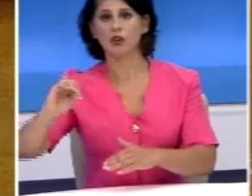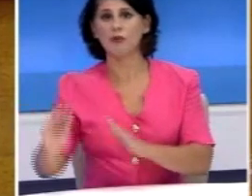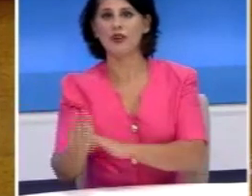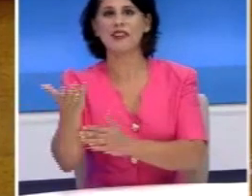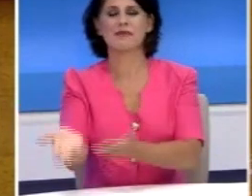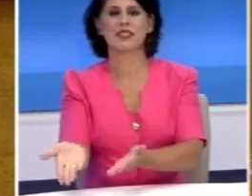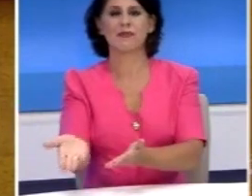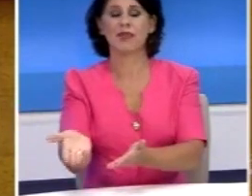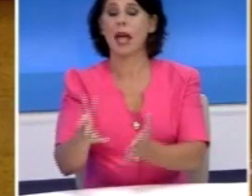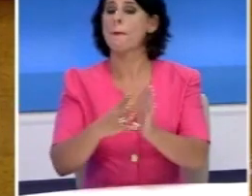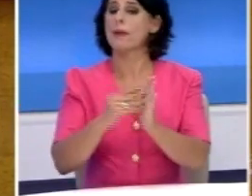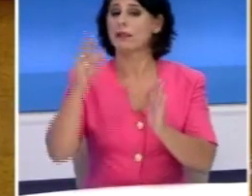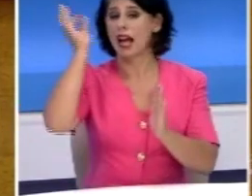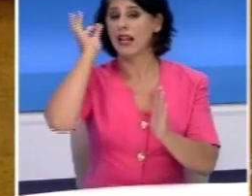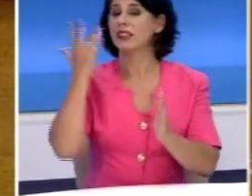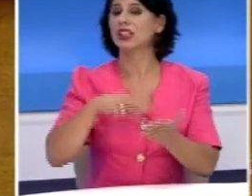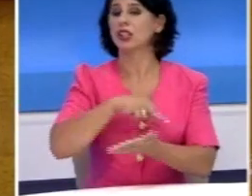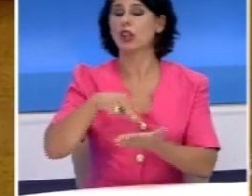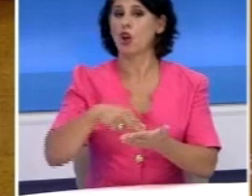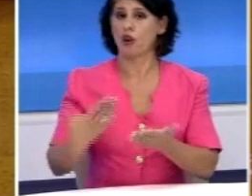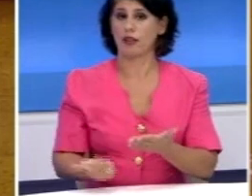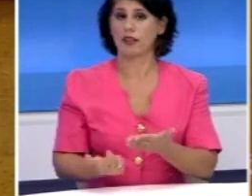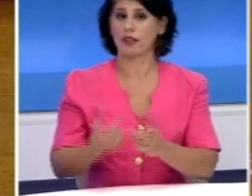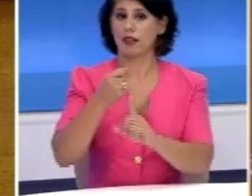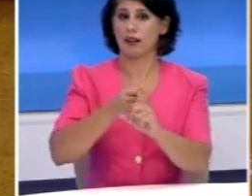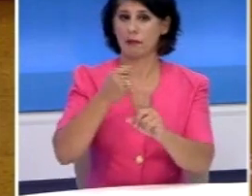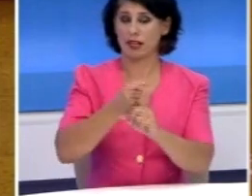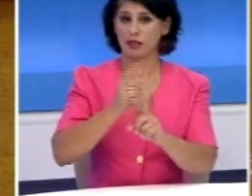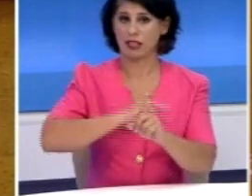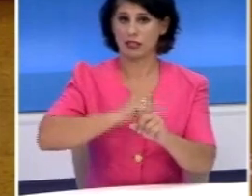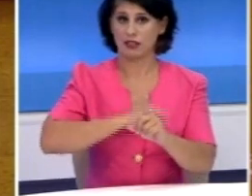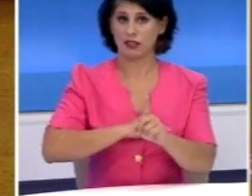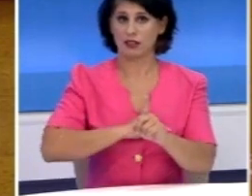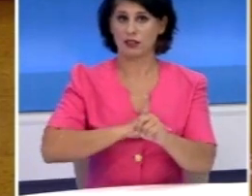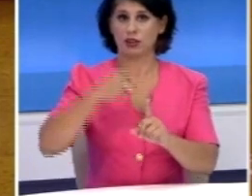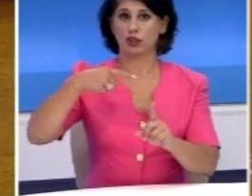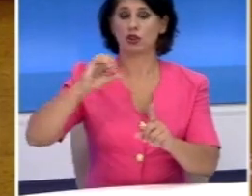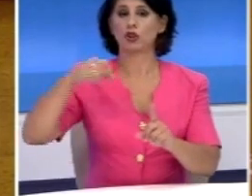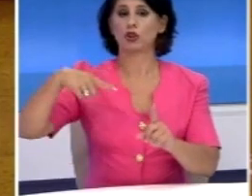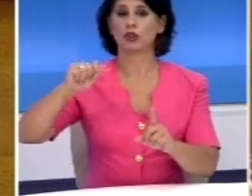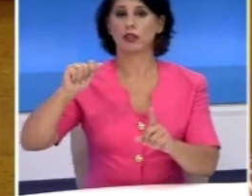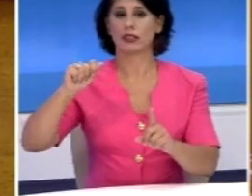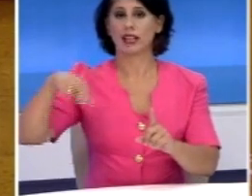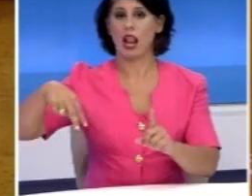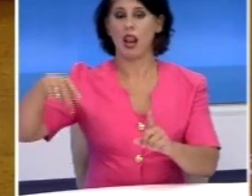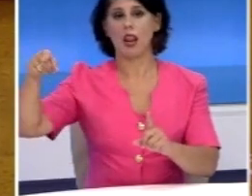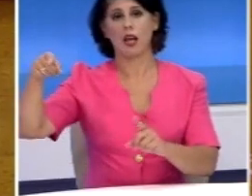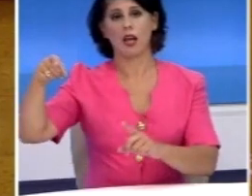Αλήθεια, η Γαλλία, για παράδειγμα, τι ρόλο έπαιξε για να υπερασπίσει τα συμφέροντα της Total στη Λιβύη? Τα